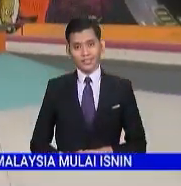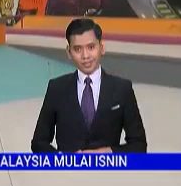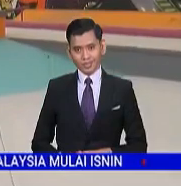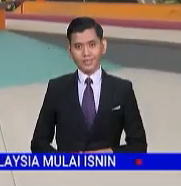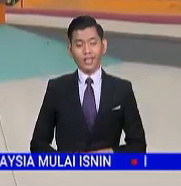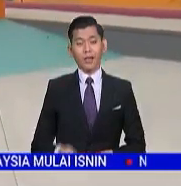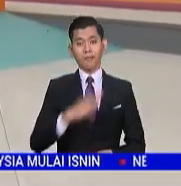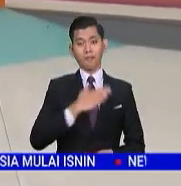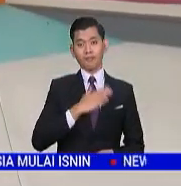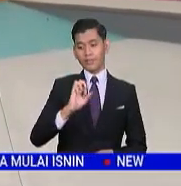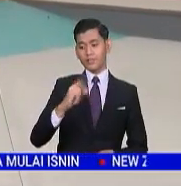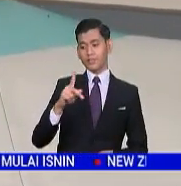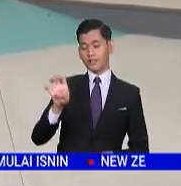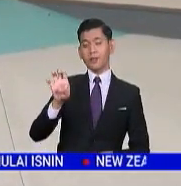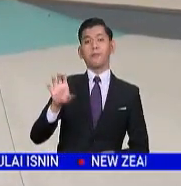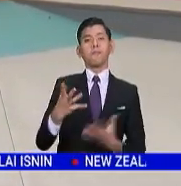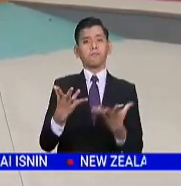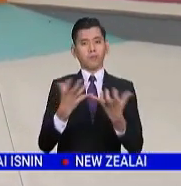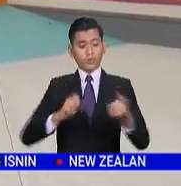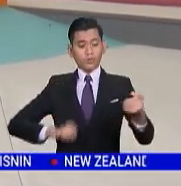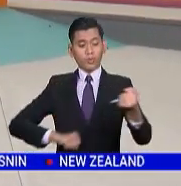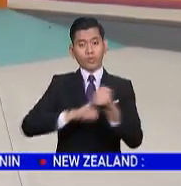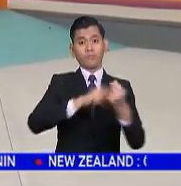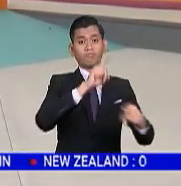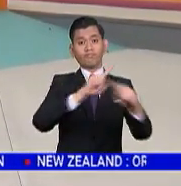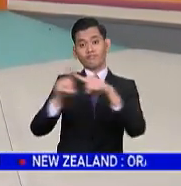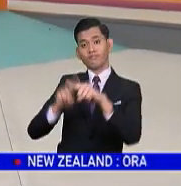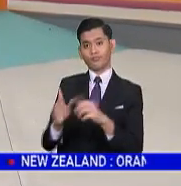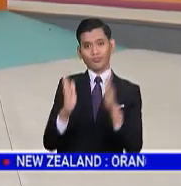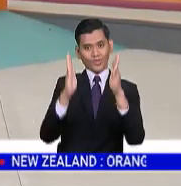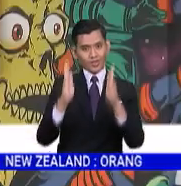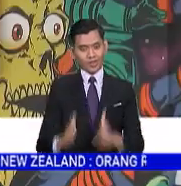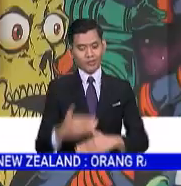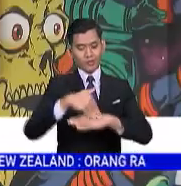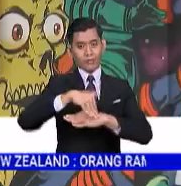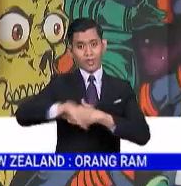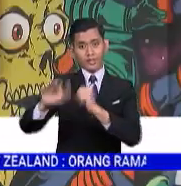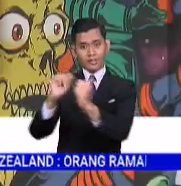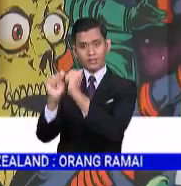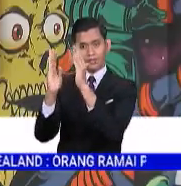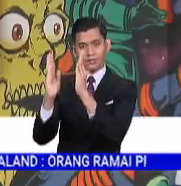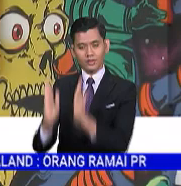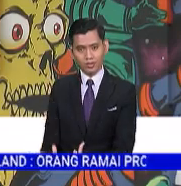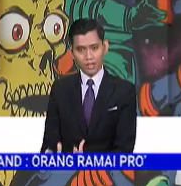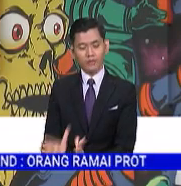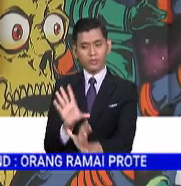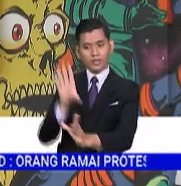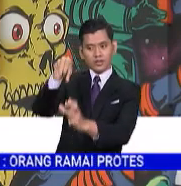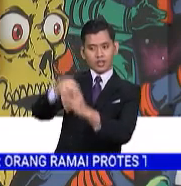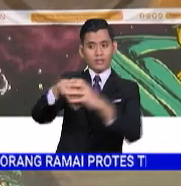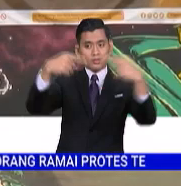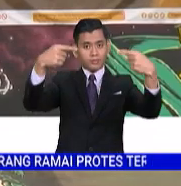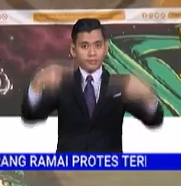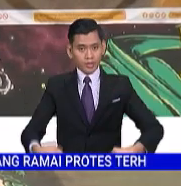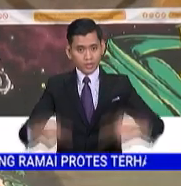Dalam pada itu, MySkate turut memerlukan sokongan dari pelbagai pihak bagi menghantar atlet-atlet untuk menyertai kejohanan yang menawarkan mata